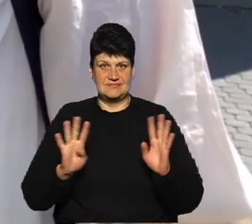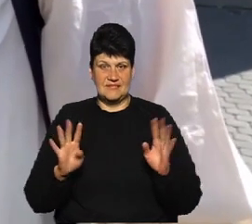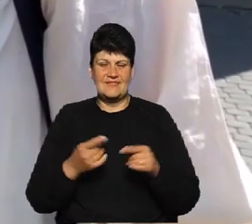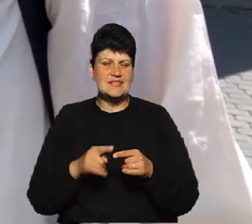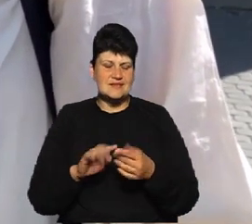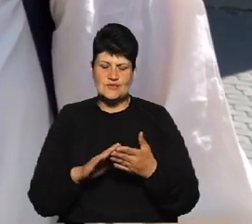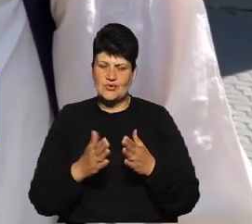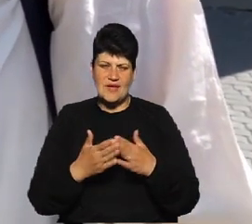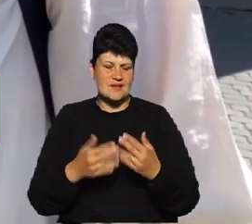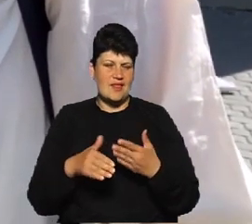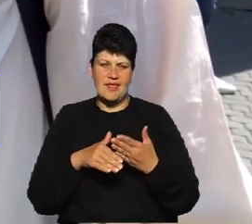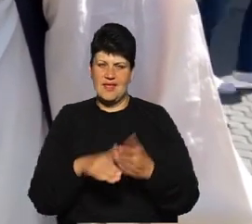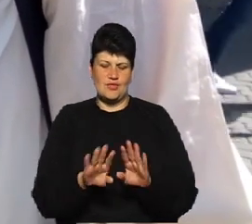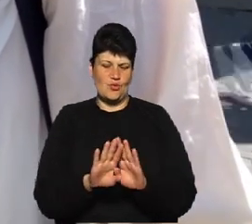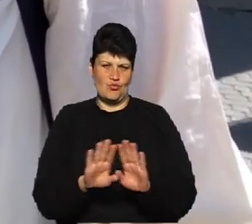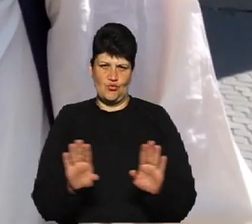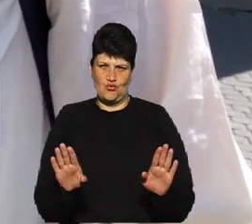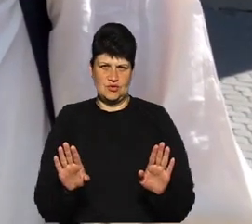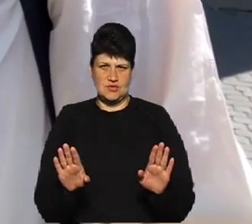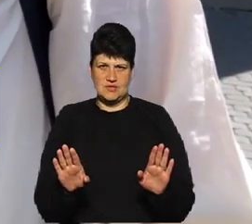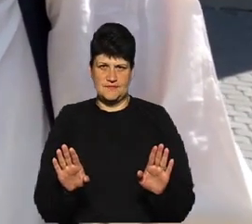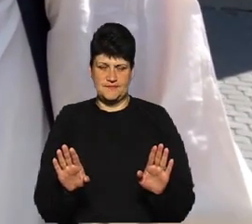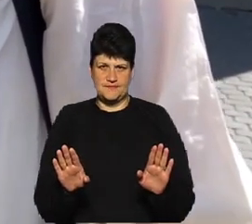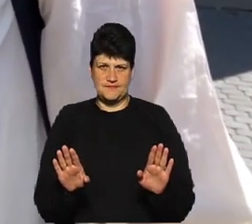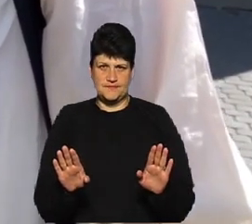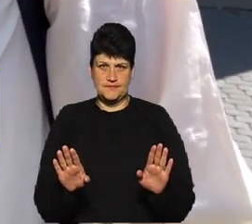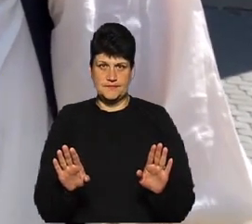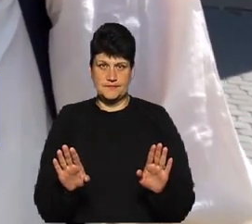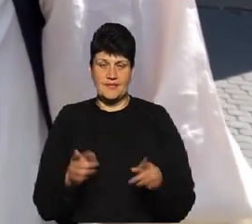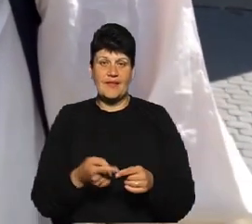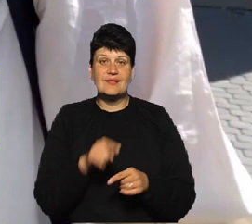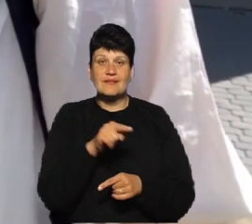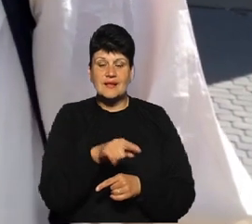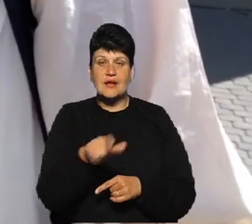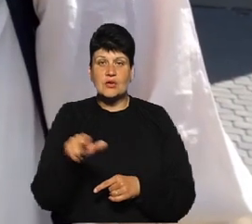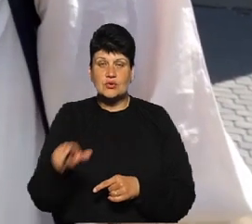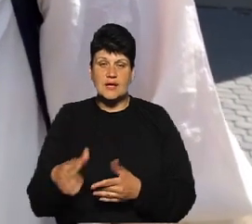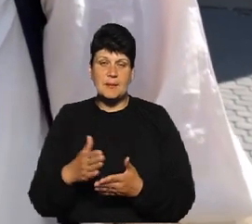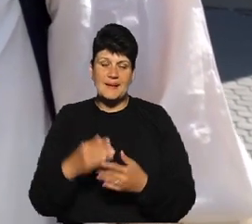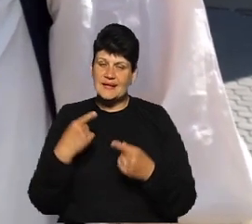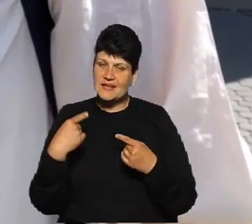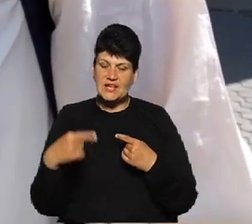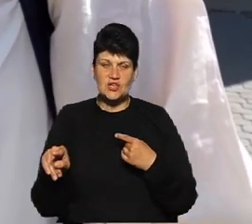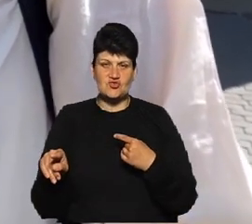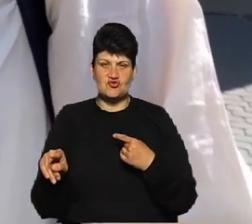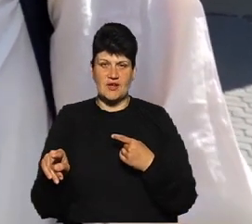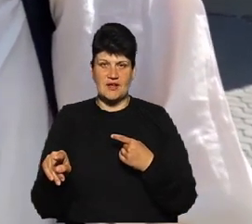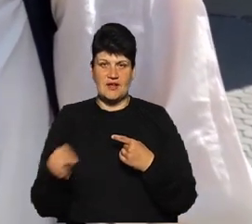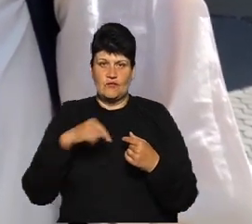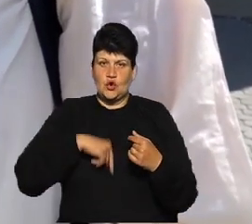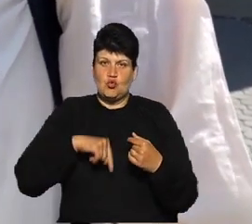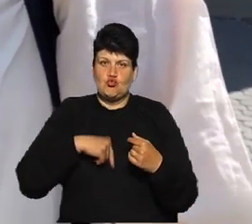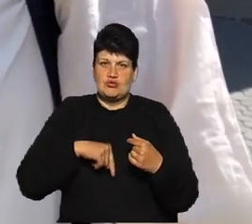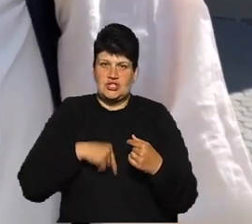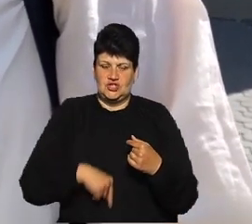не допоможе нам ні в якому разі. Таких людей має їхній інший паркан внутрішній